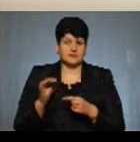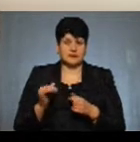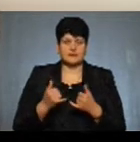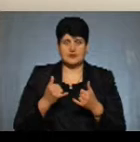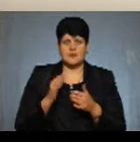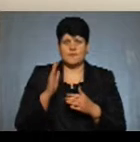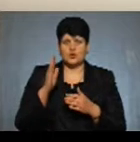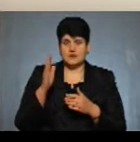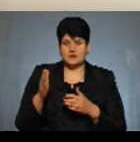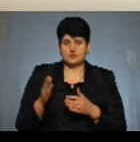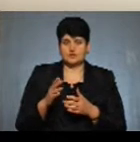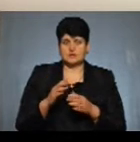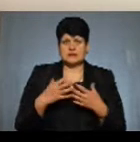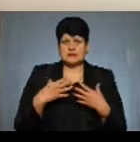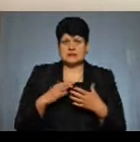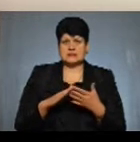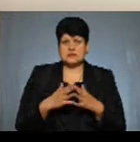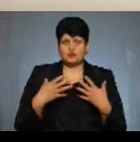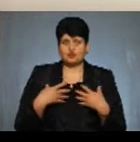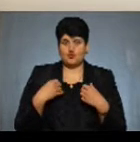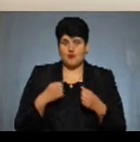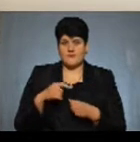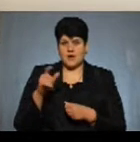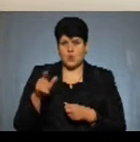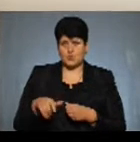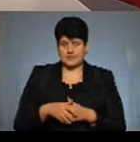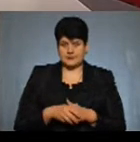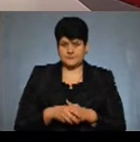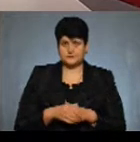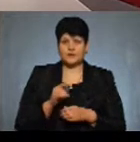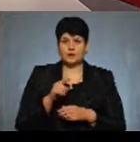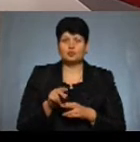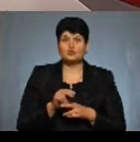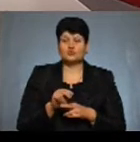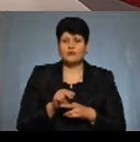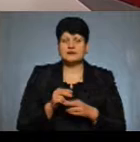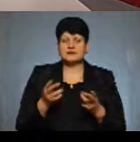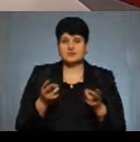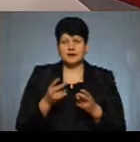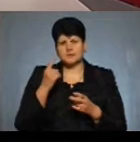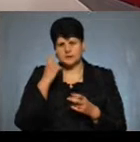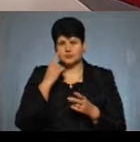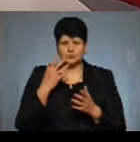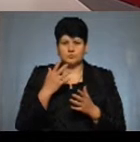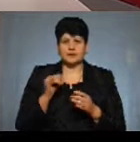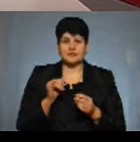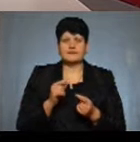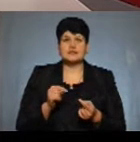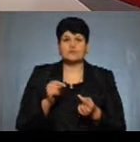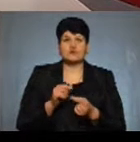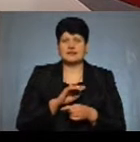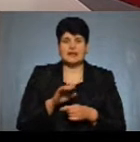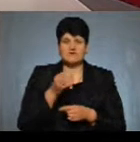для подальшого стану здоров'я самої людини. Тому лікуватись треба вдумливо і, відповідно,